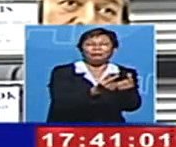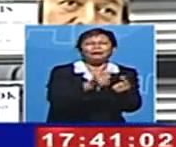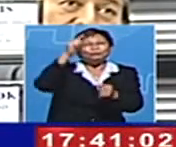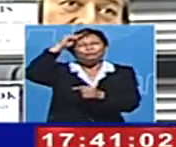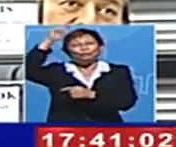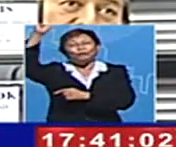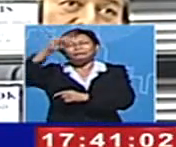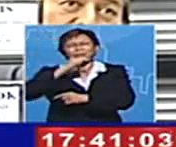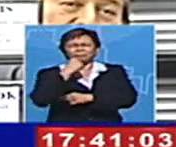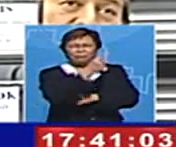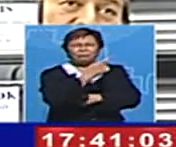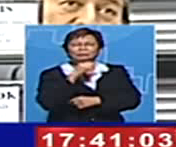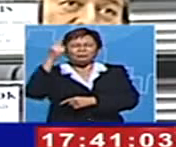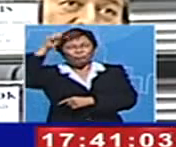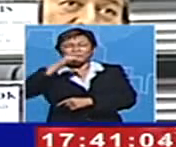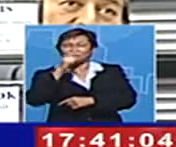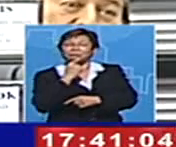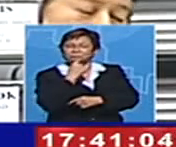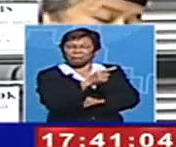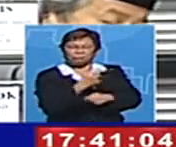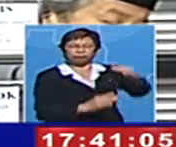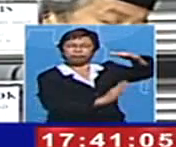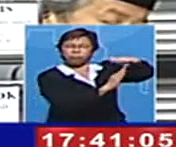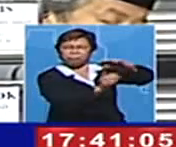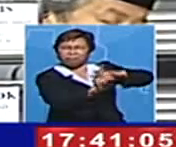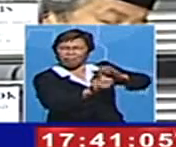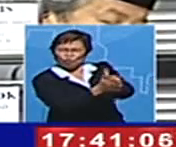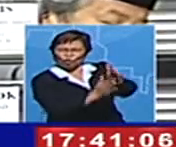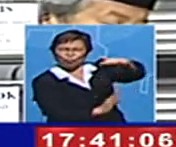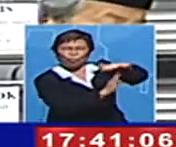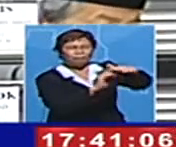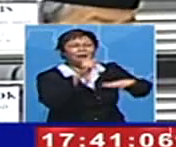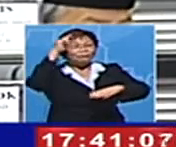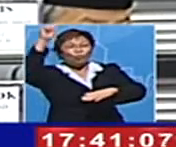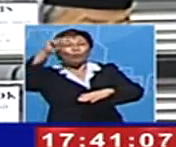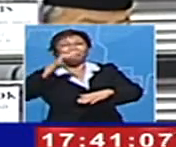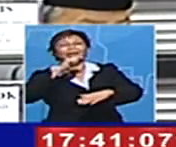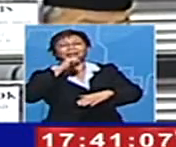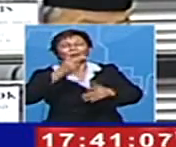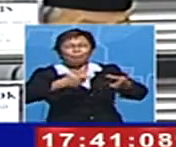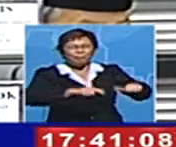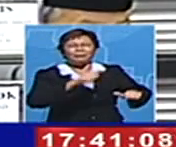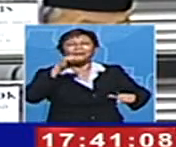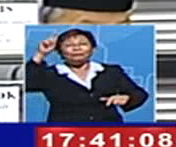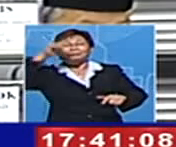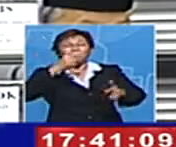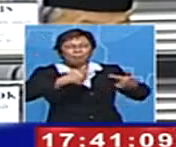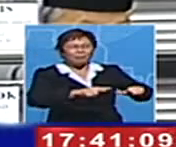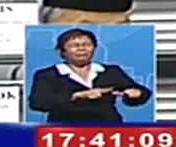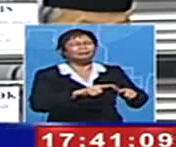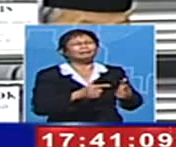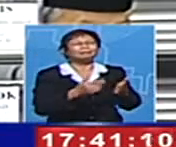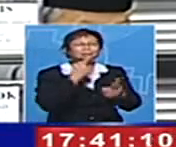kita berhenti dari berusaha Tuhan juga tidak benarkan kita sesekali berputus